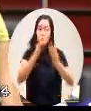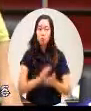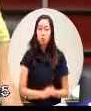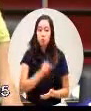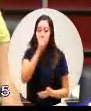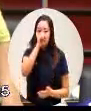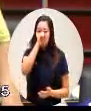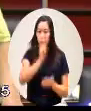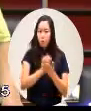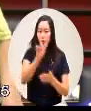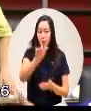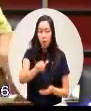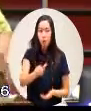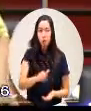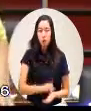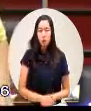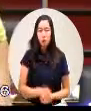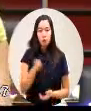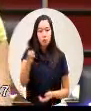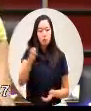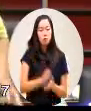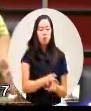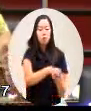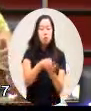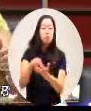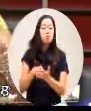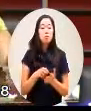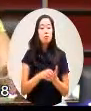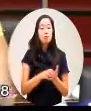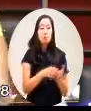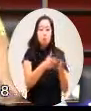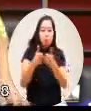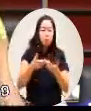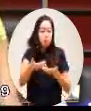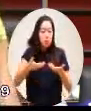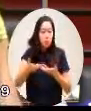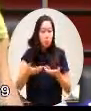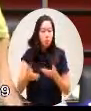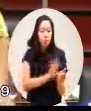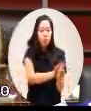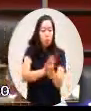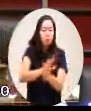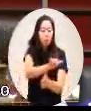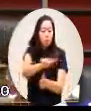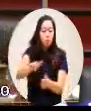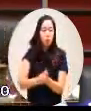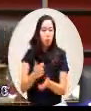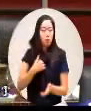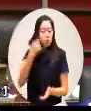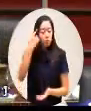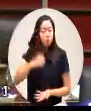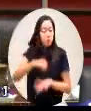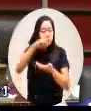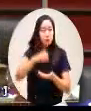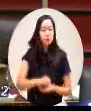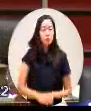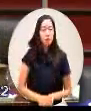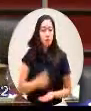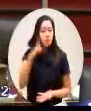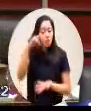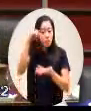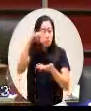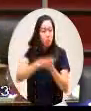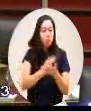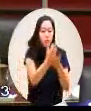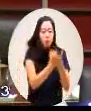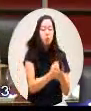的老师，伊要办会务，为着老师的福利，伊在办会务。我倒是建议伊留职